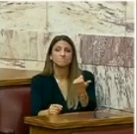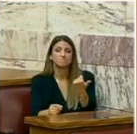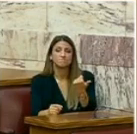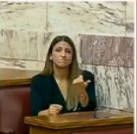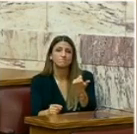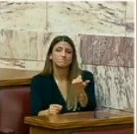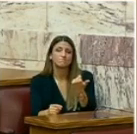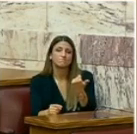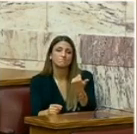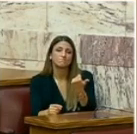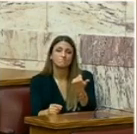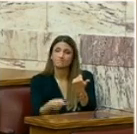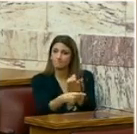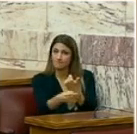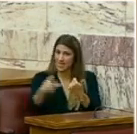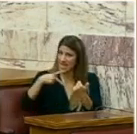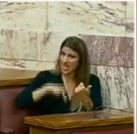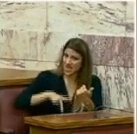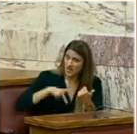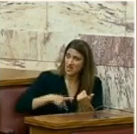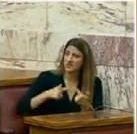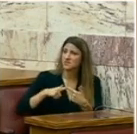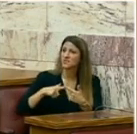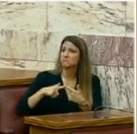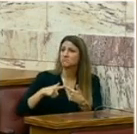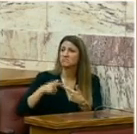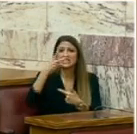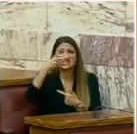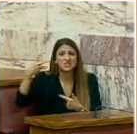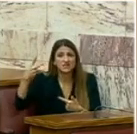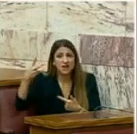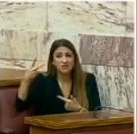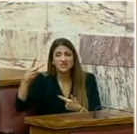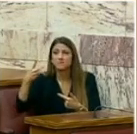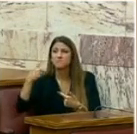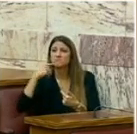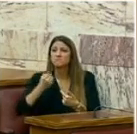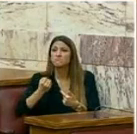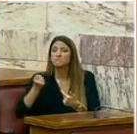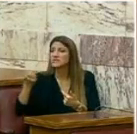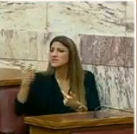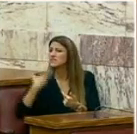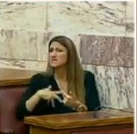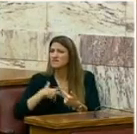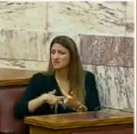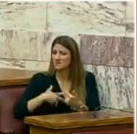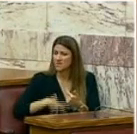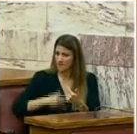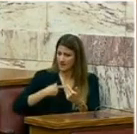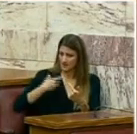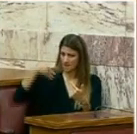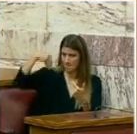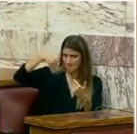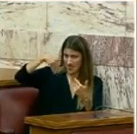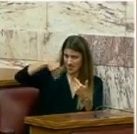δεν έχουν ενσωματωθεί σε αυτό το φαύλο σύστημα